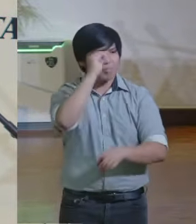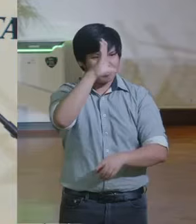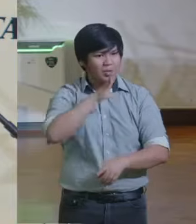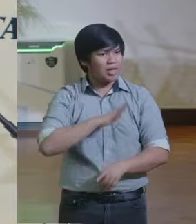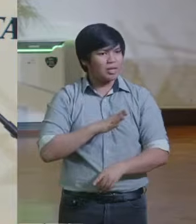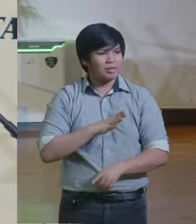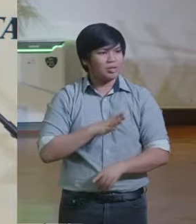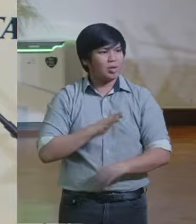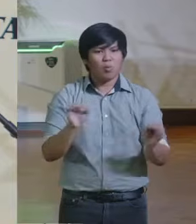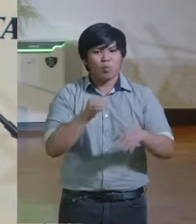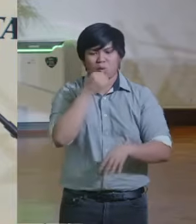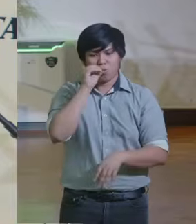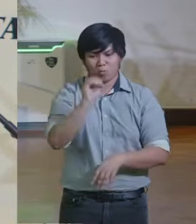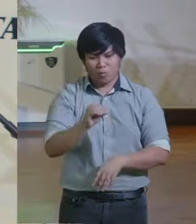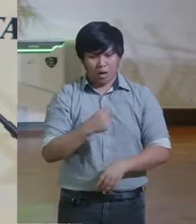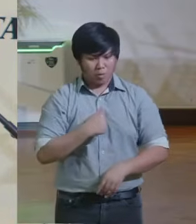men.